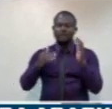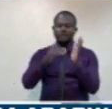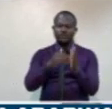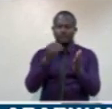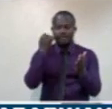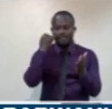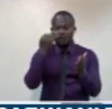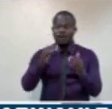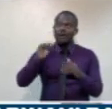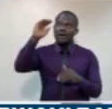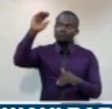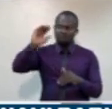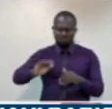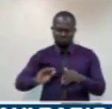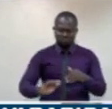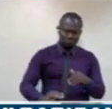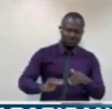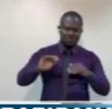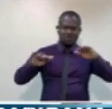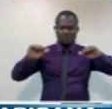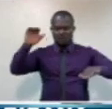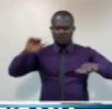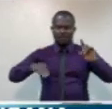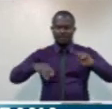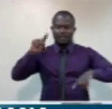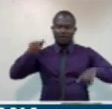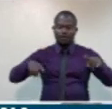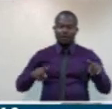nuko wabangana kose biba bikomeye kuvuga ngo